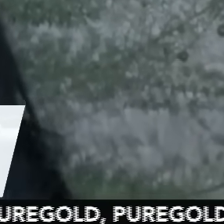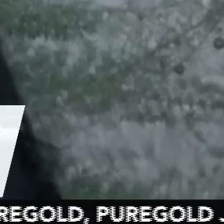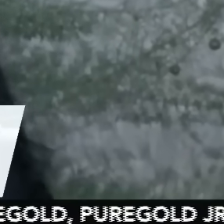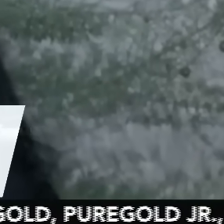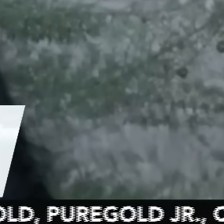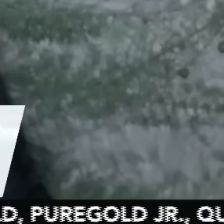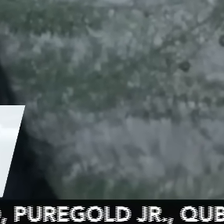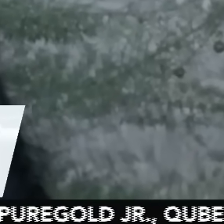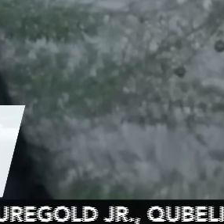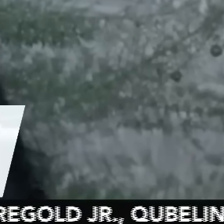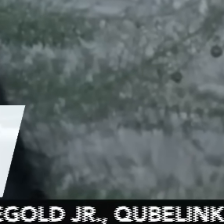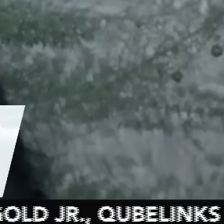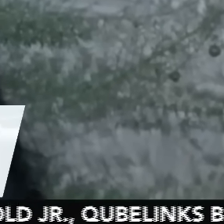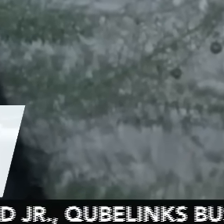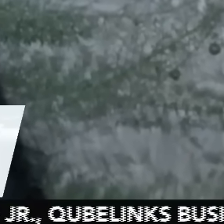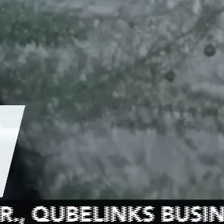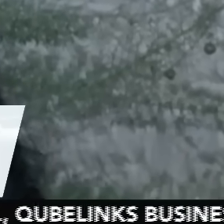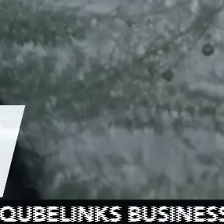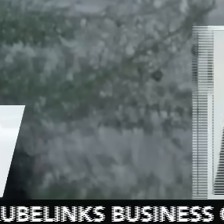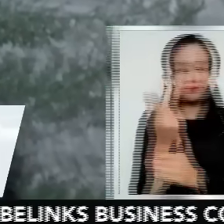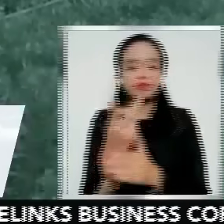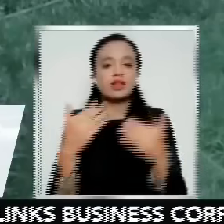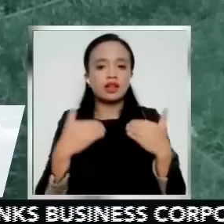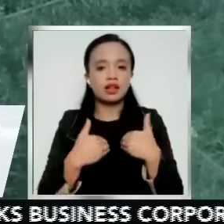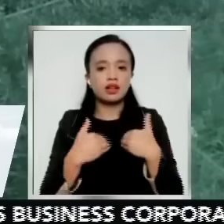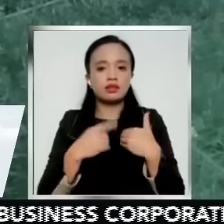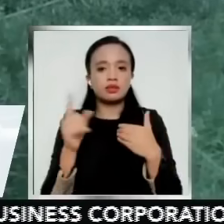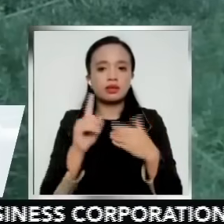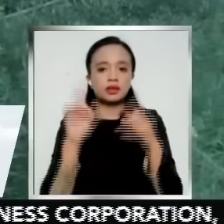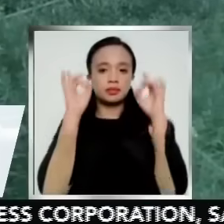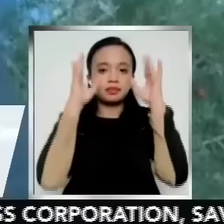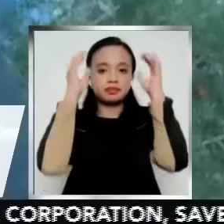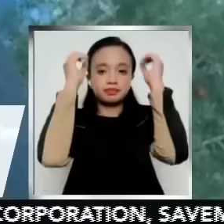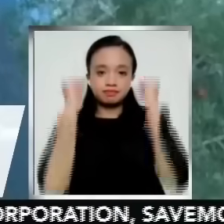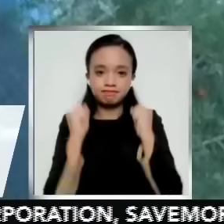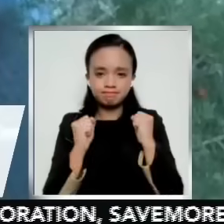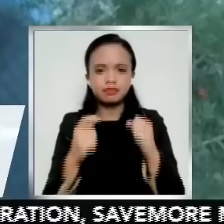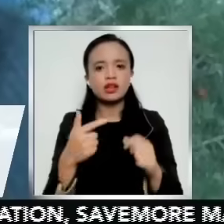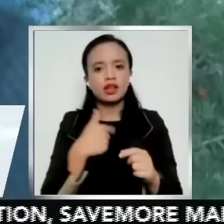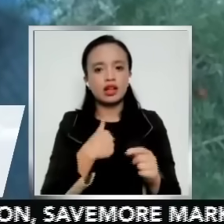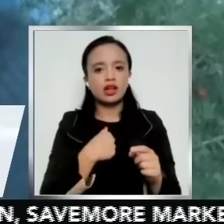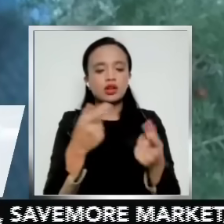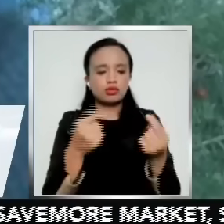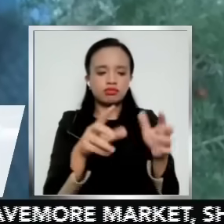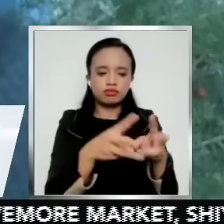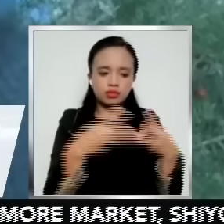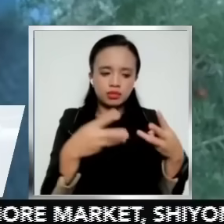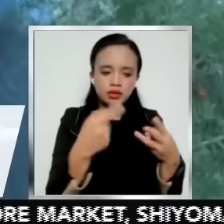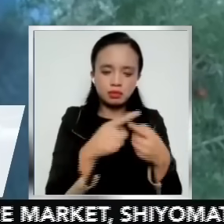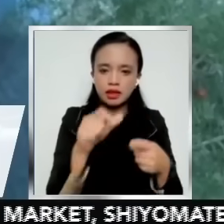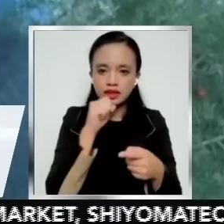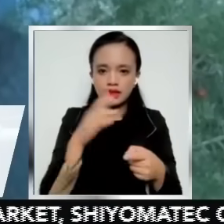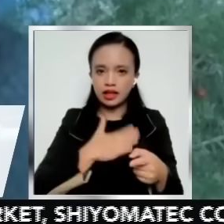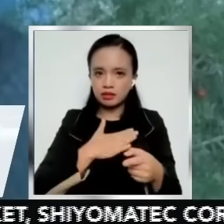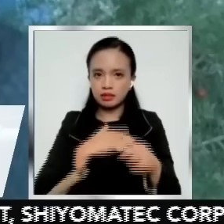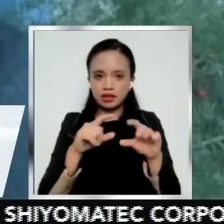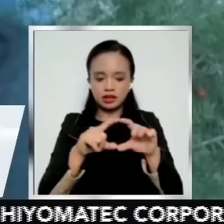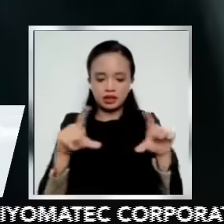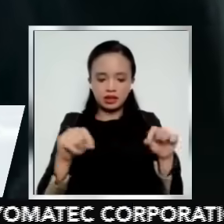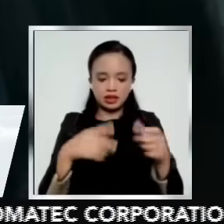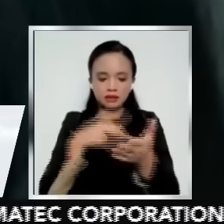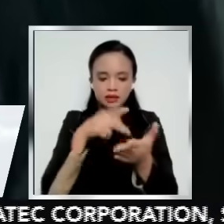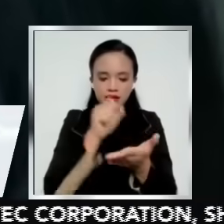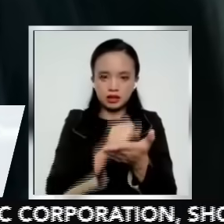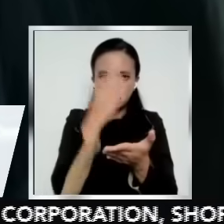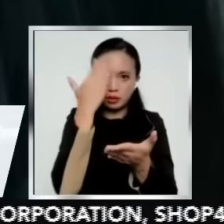perang nakita, lumabas din ang terorista. Ginanong ko po talaga yung wallet ko, but not my cards and my passport because I need